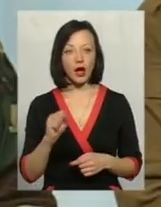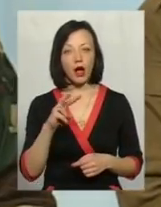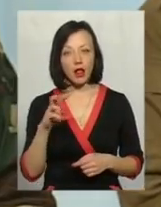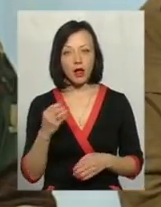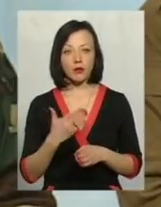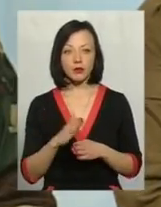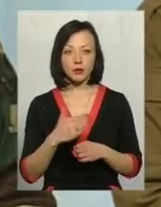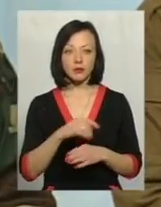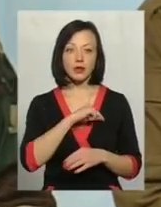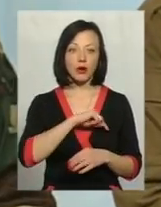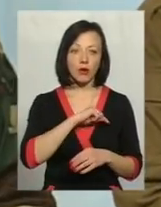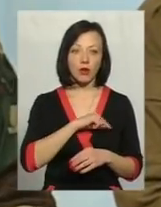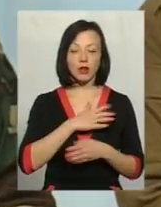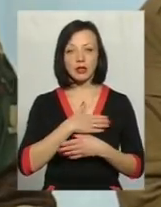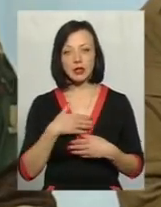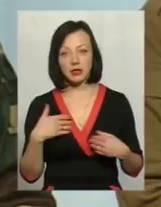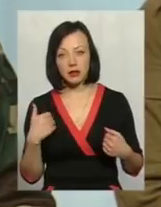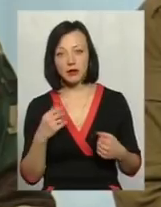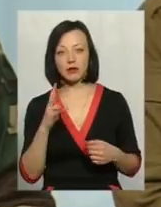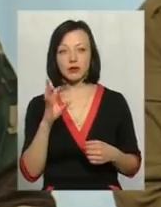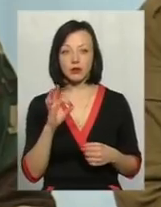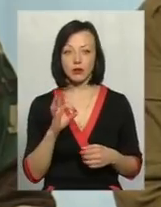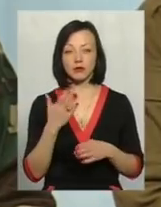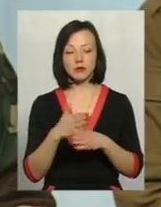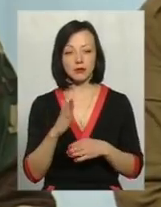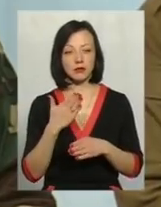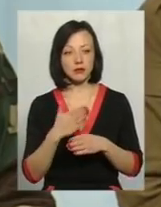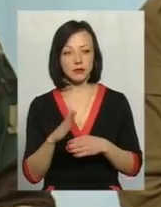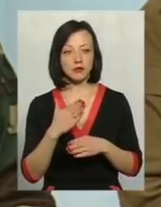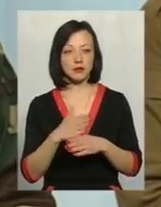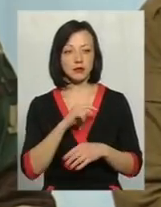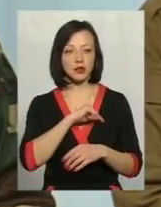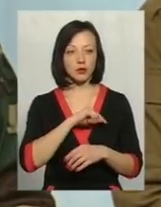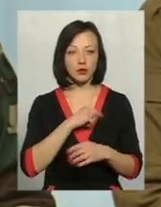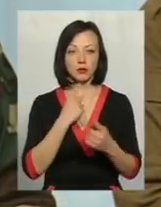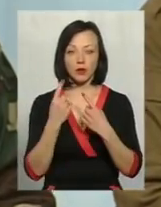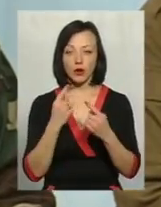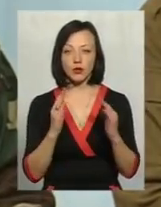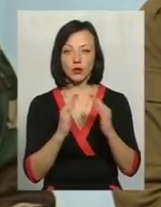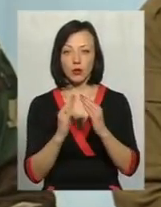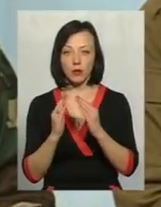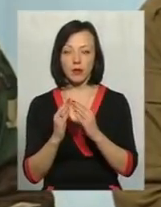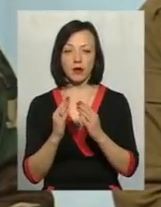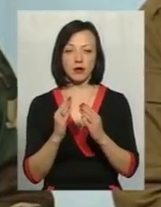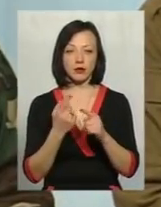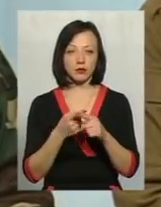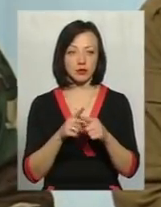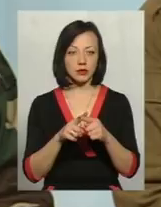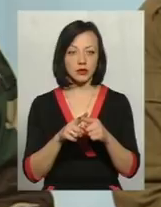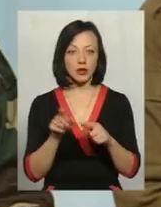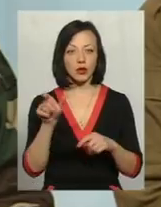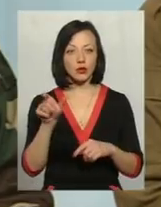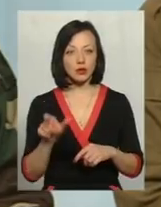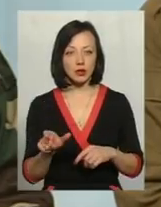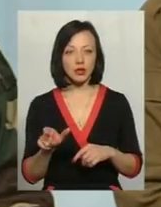помаленьку також до психолога, не хотів, але так, до психолога переговорили, вдома вже так ходили. Людина,